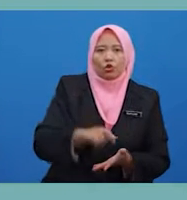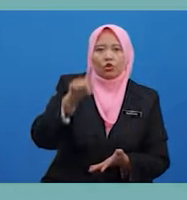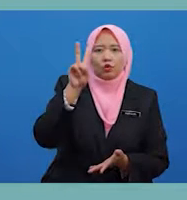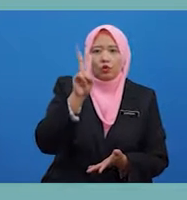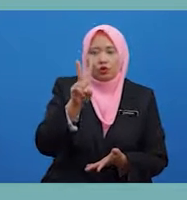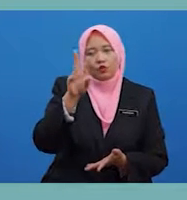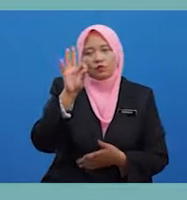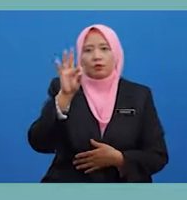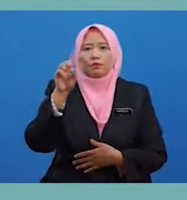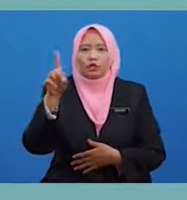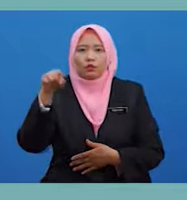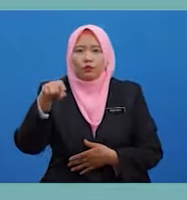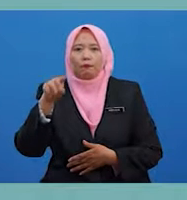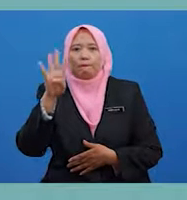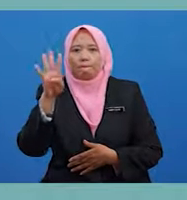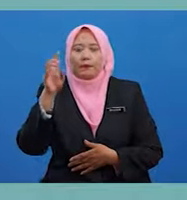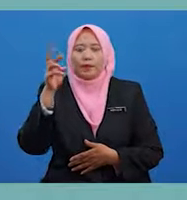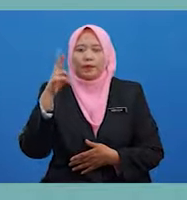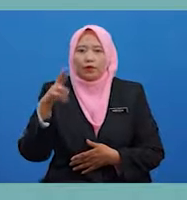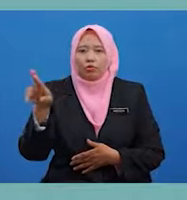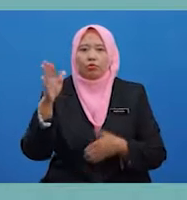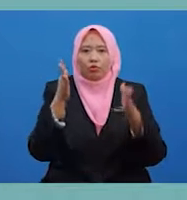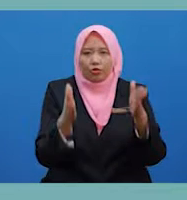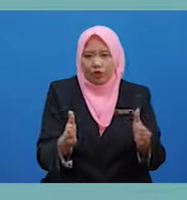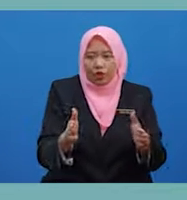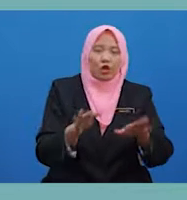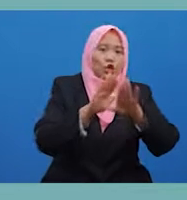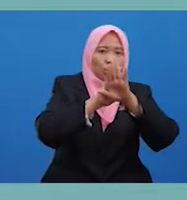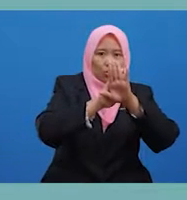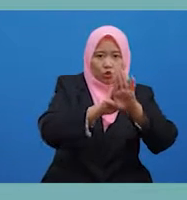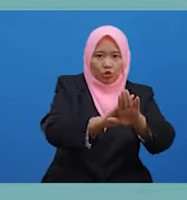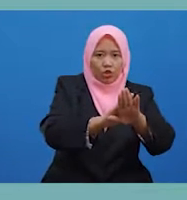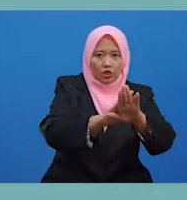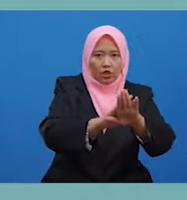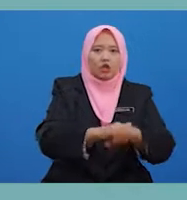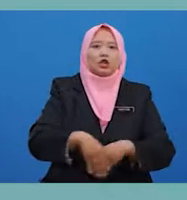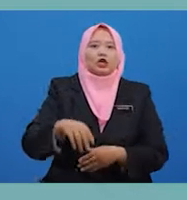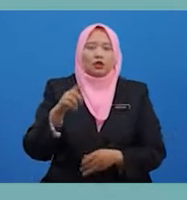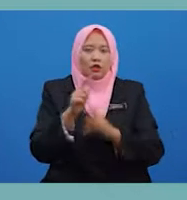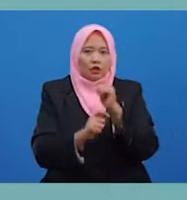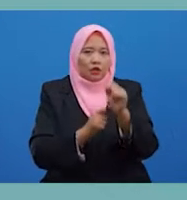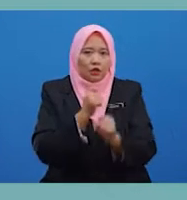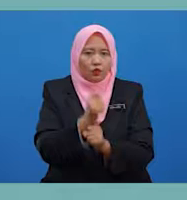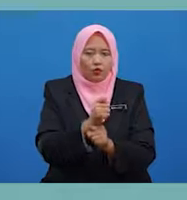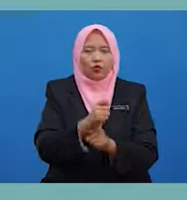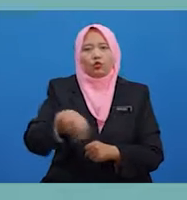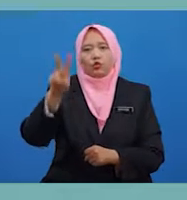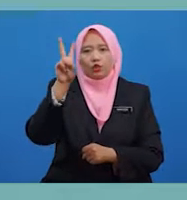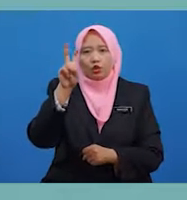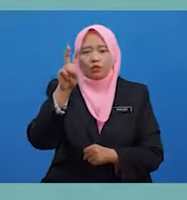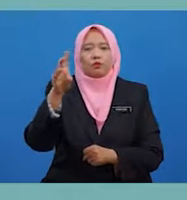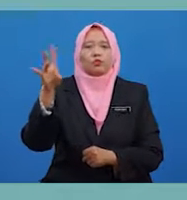291,400 orang dan ditolak dengan pelancong tahun 2017, iaitu